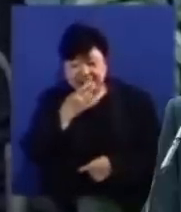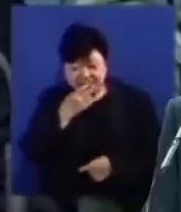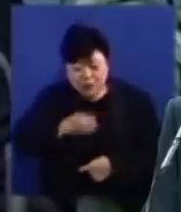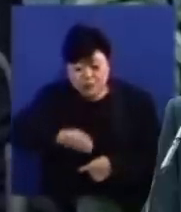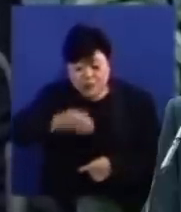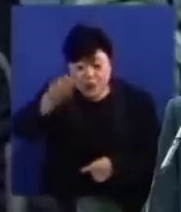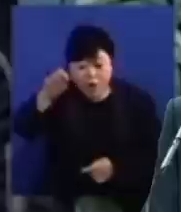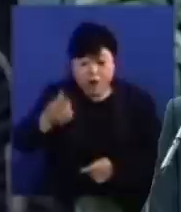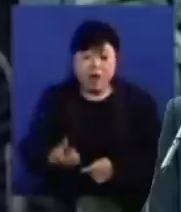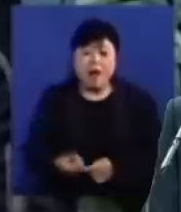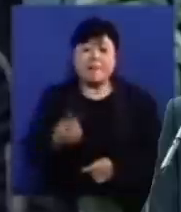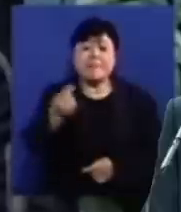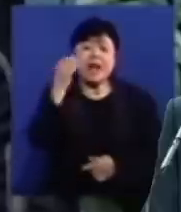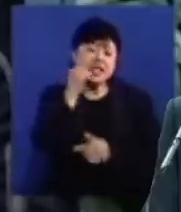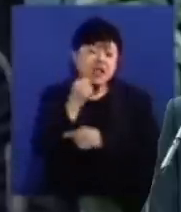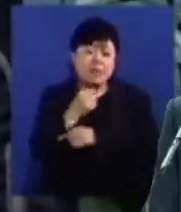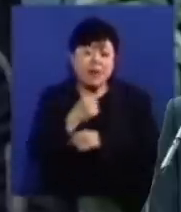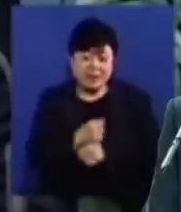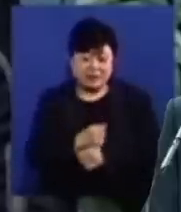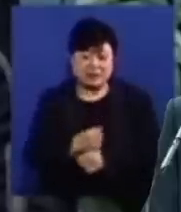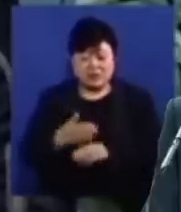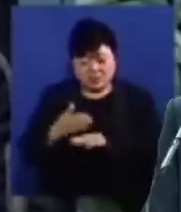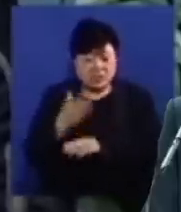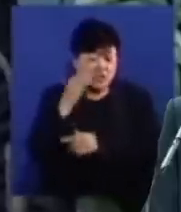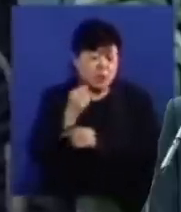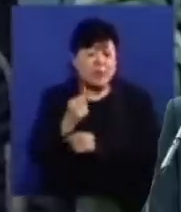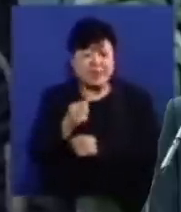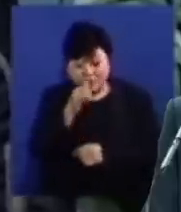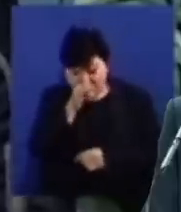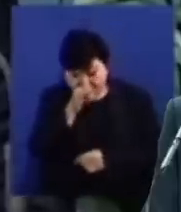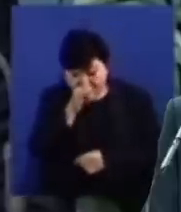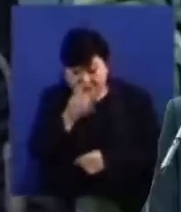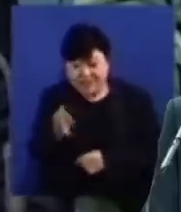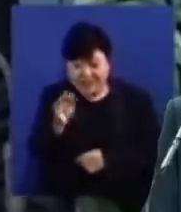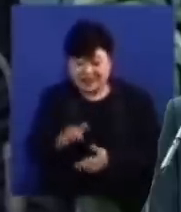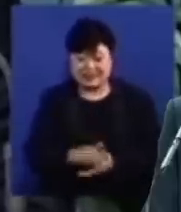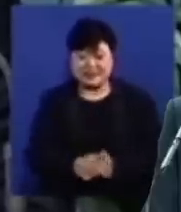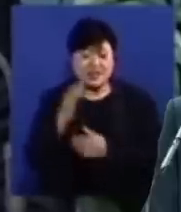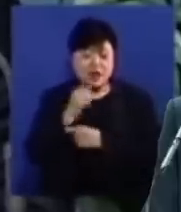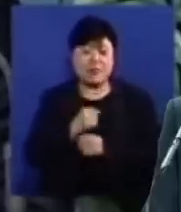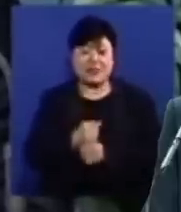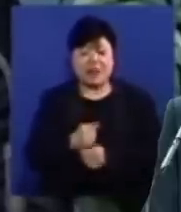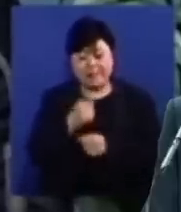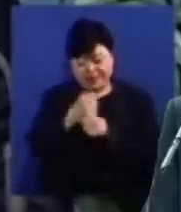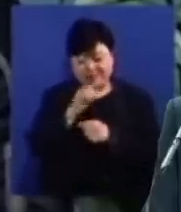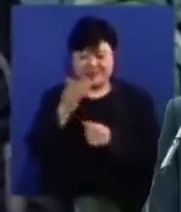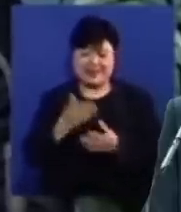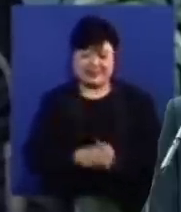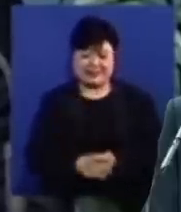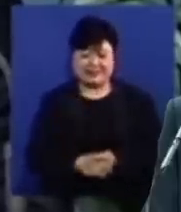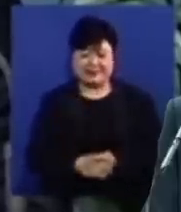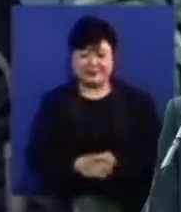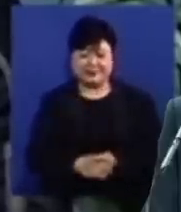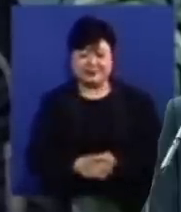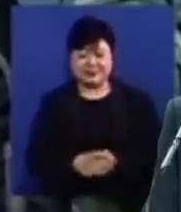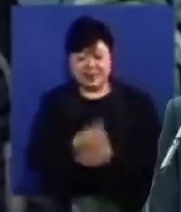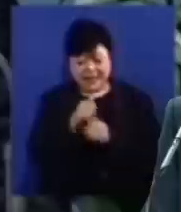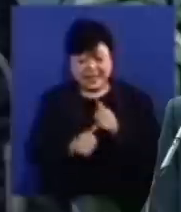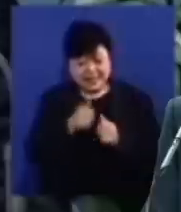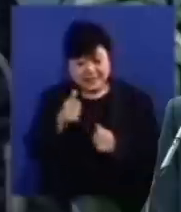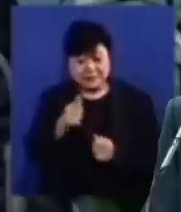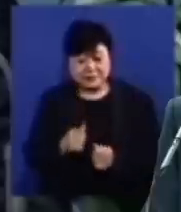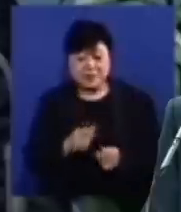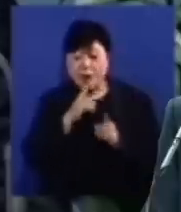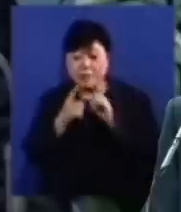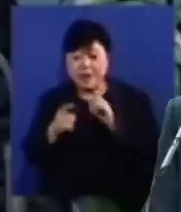뿌리는데 빨리 열매 맺는 것도 있고 시간이 흘러서 열매 맺는 것이 있지만 열매를 다 맺는다고요. 그러므로 하나님은 바로